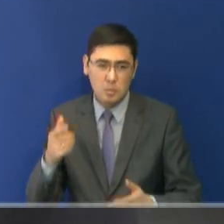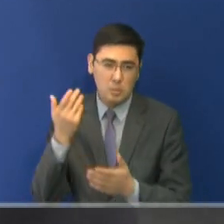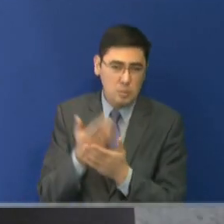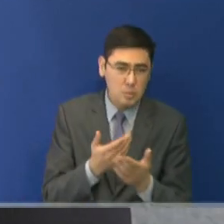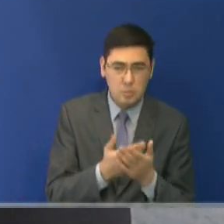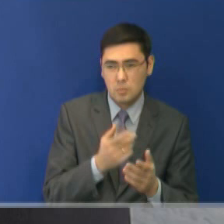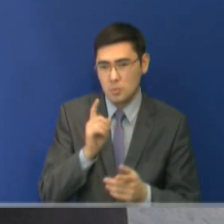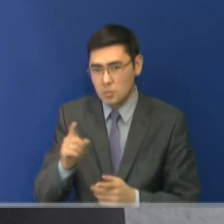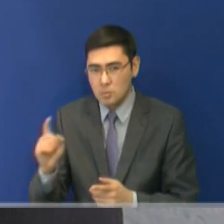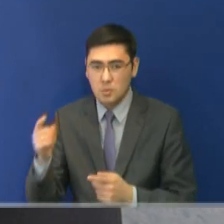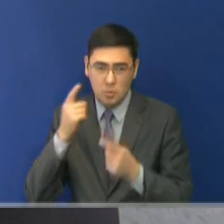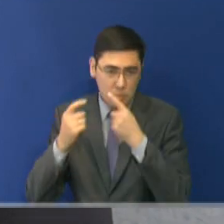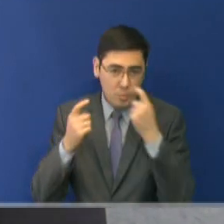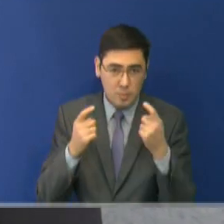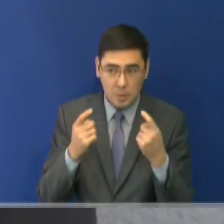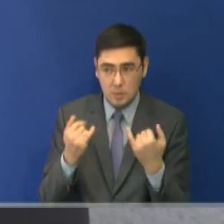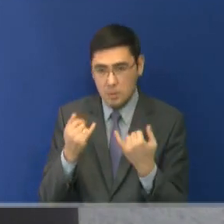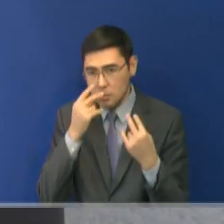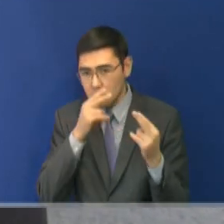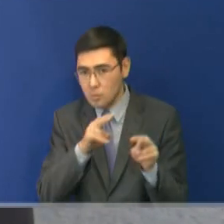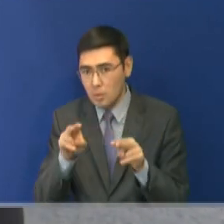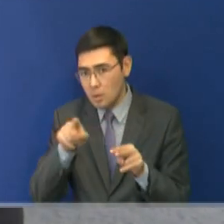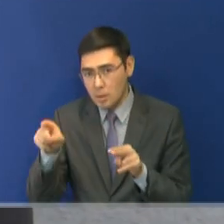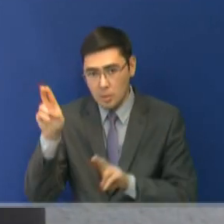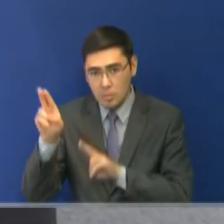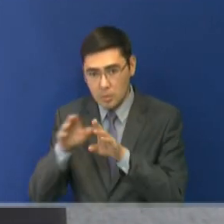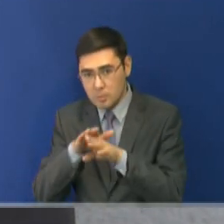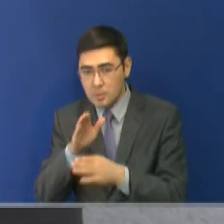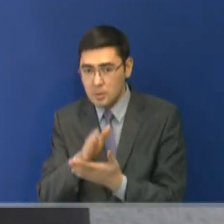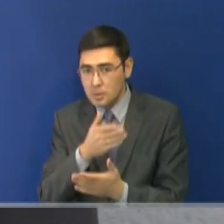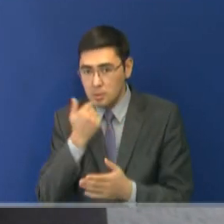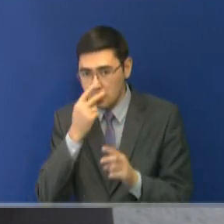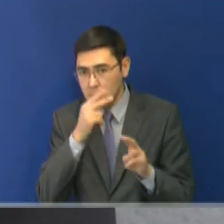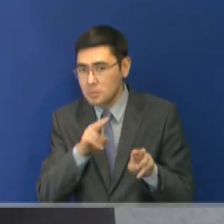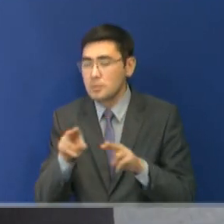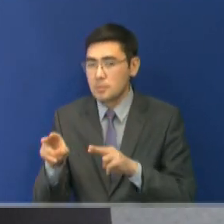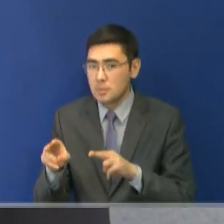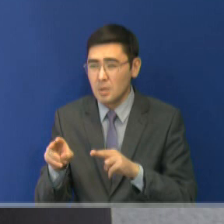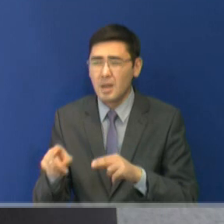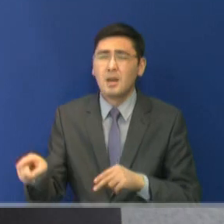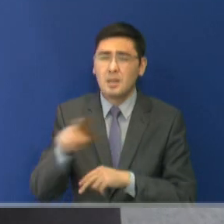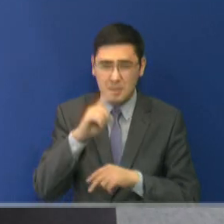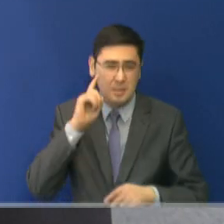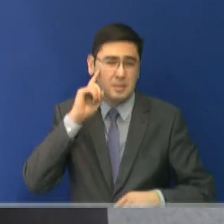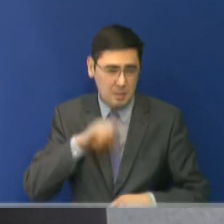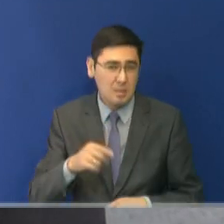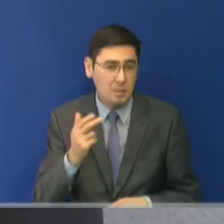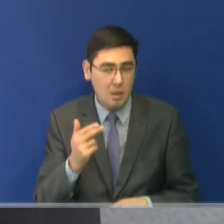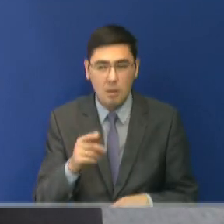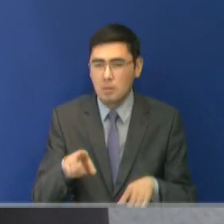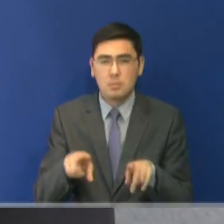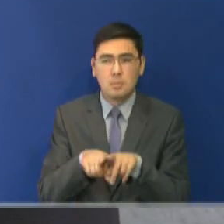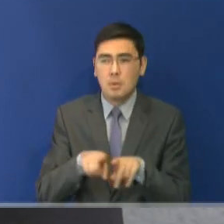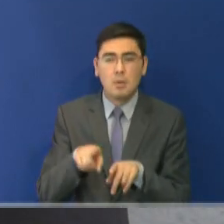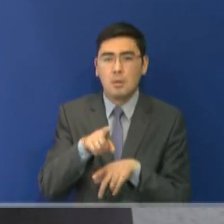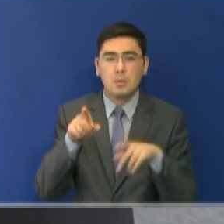день мы следим за тем, чтобы требования выполнялись. Люди все знают о необходимости ношения масок. Но все же встречаются и те, кто